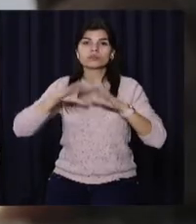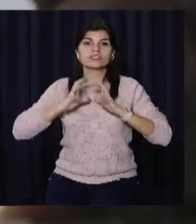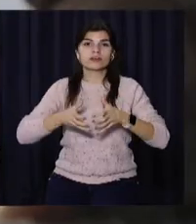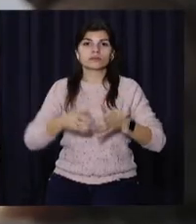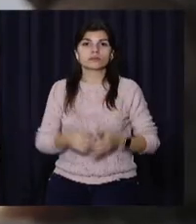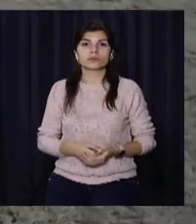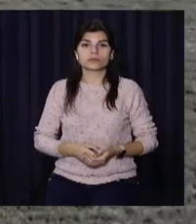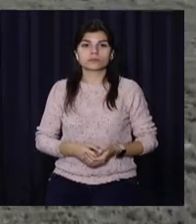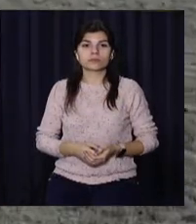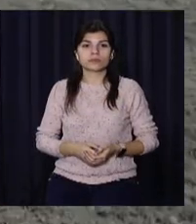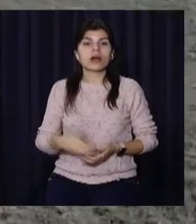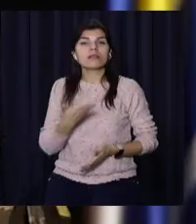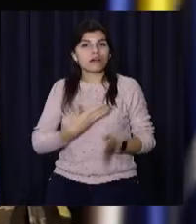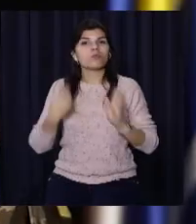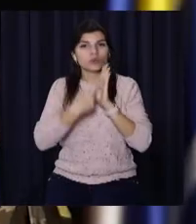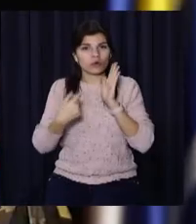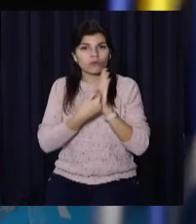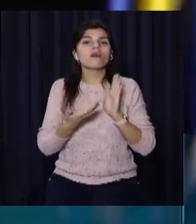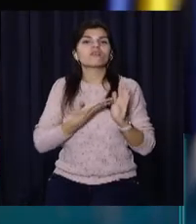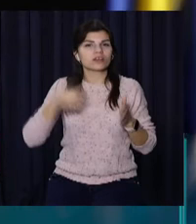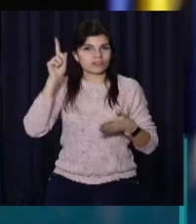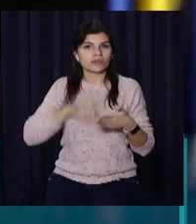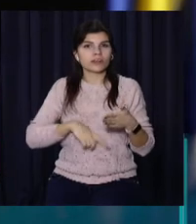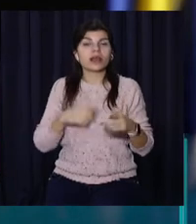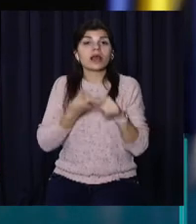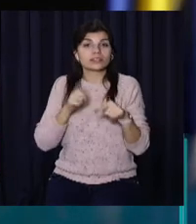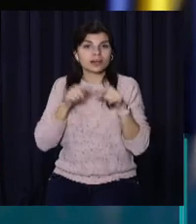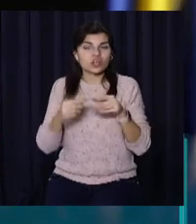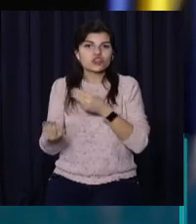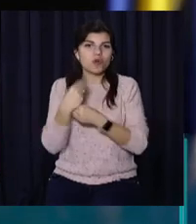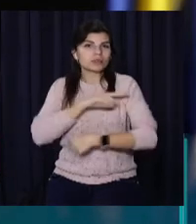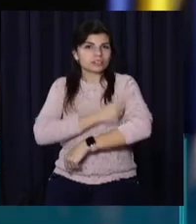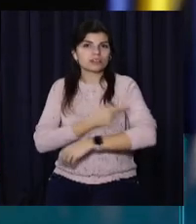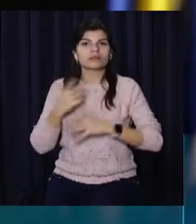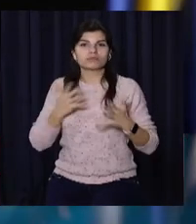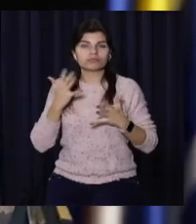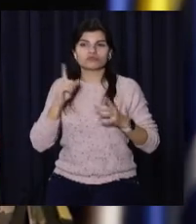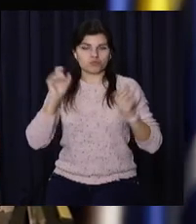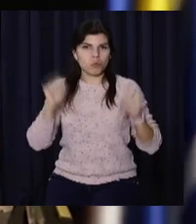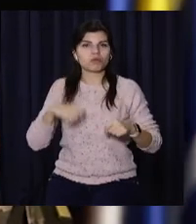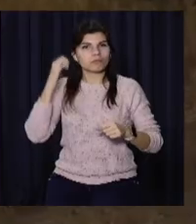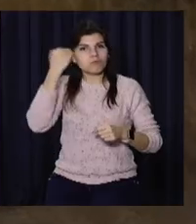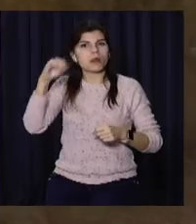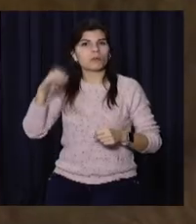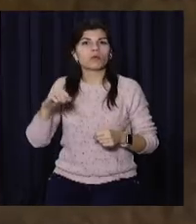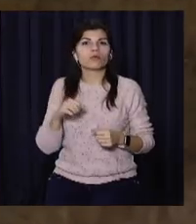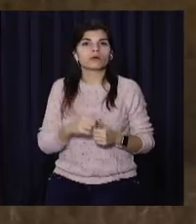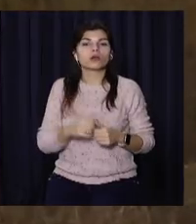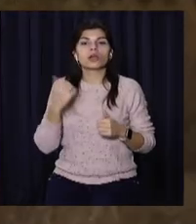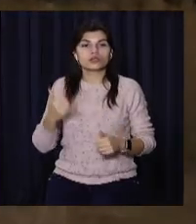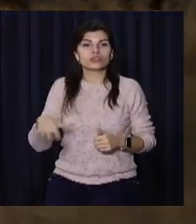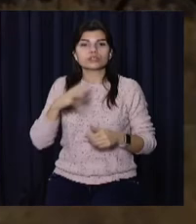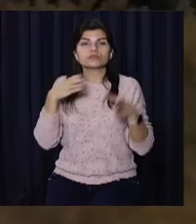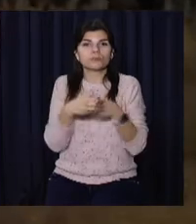140 країн світу. Нам довіряють і в нас вірять. Саме це додає сил наближати перемогу.